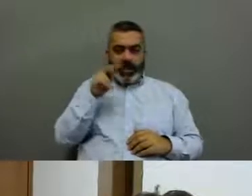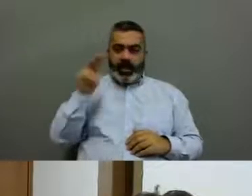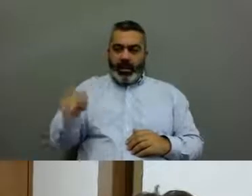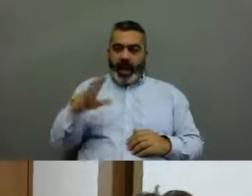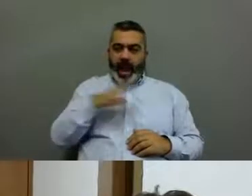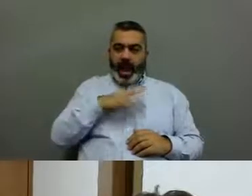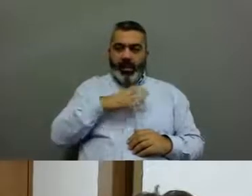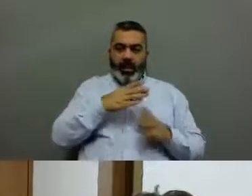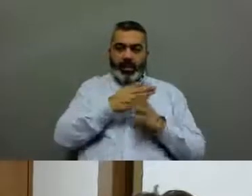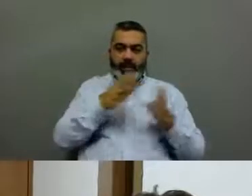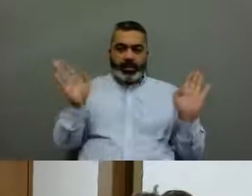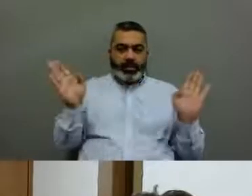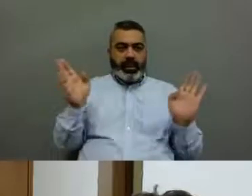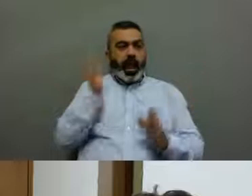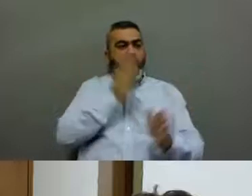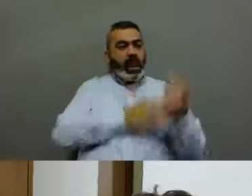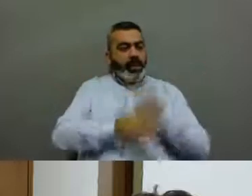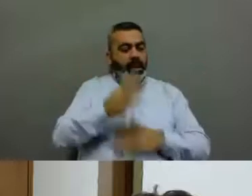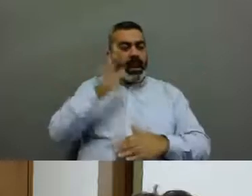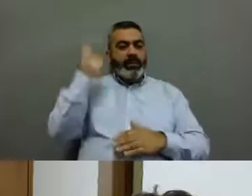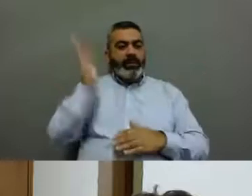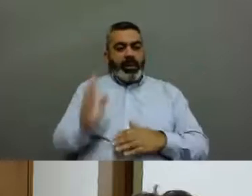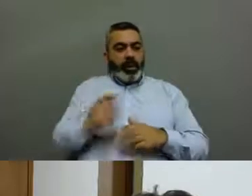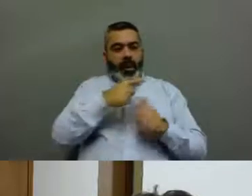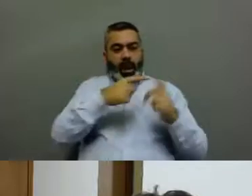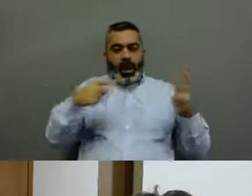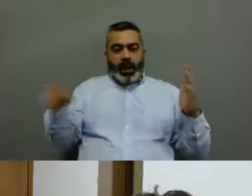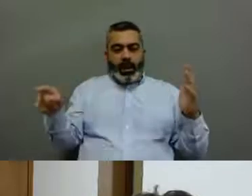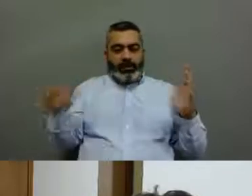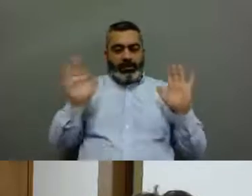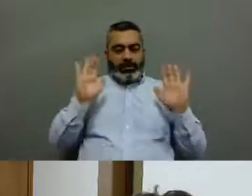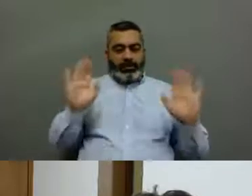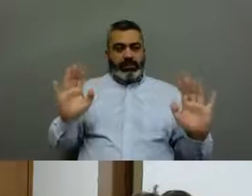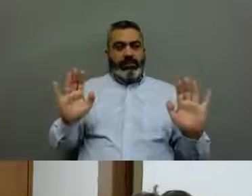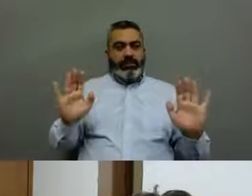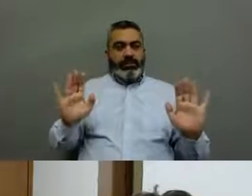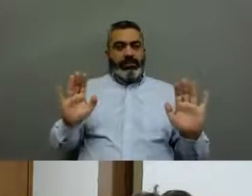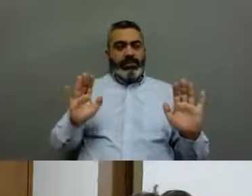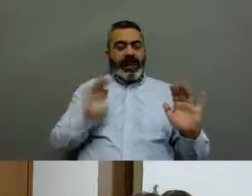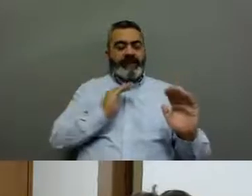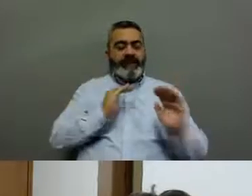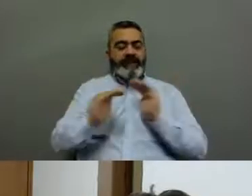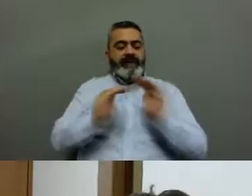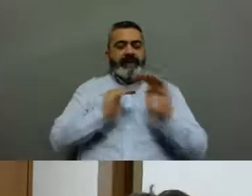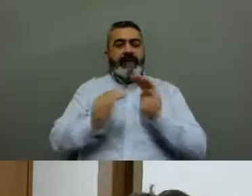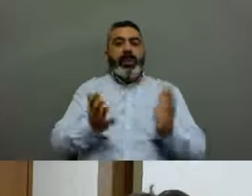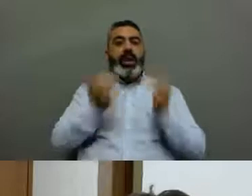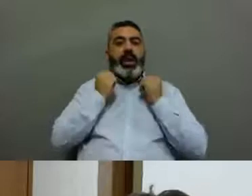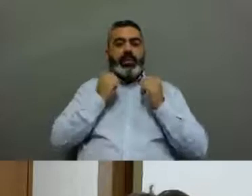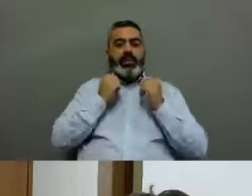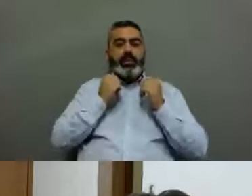τα άτομα με την όποια αναπηρία ή σύνδρομο φέρουν, τα οποία δεν ζούνε μέσα σε ένα αποστηρωμένο περιβάλλον, δεν ζούνε μέσα